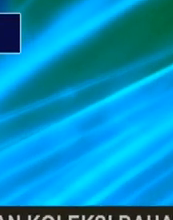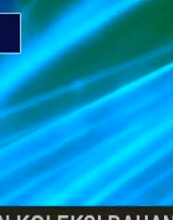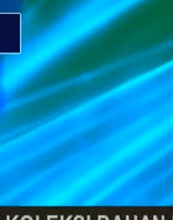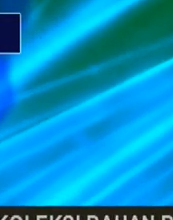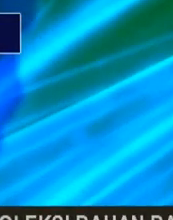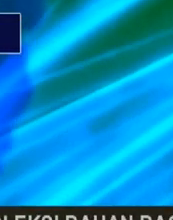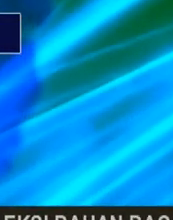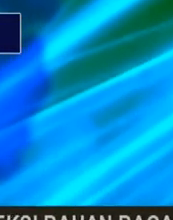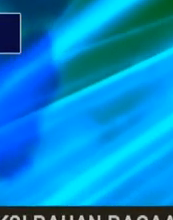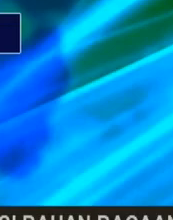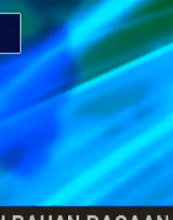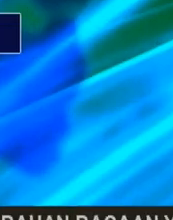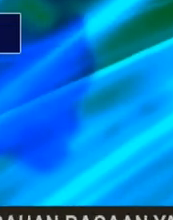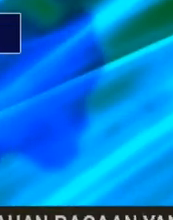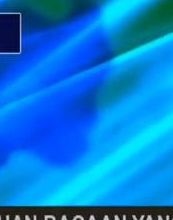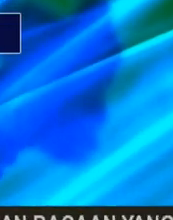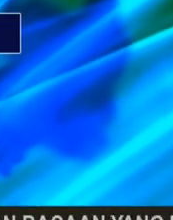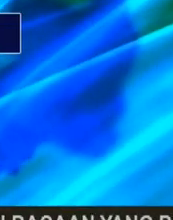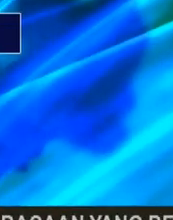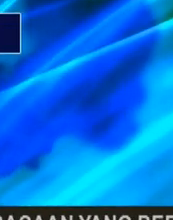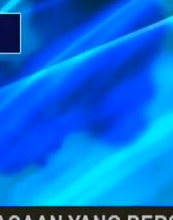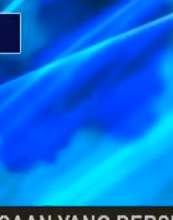230cc dengan kesembuhan